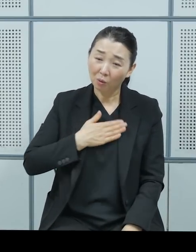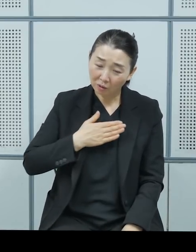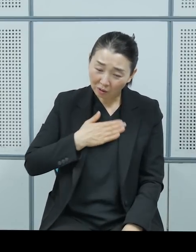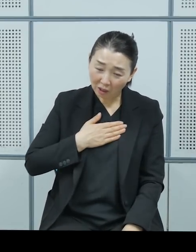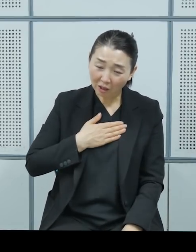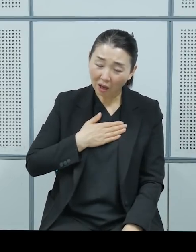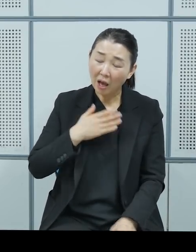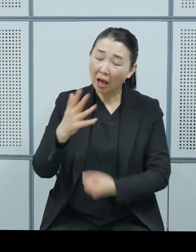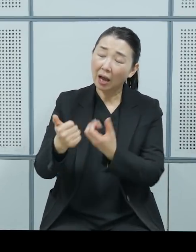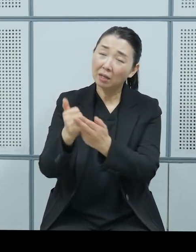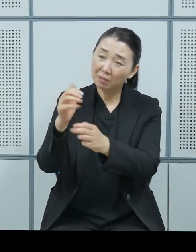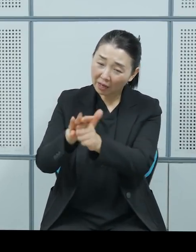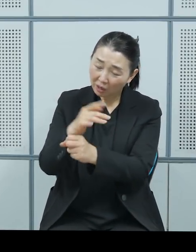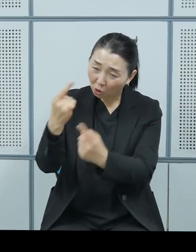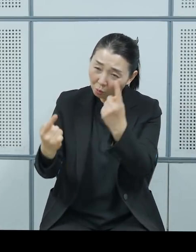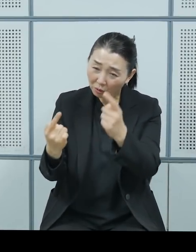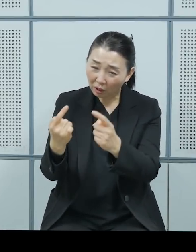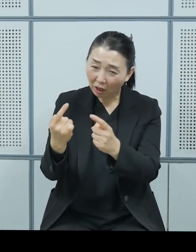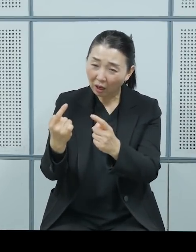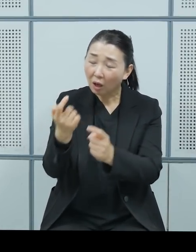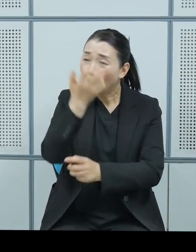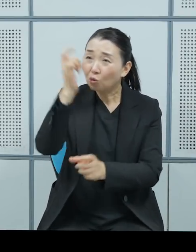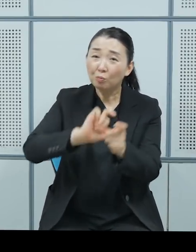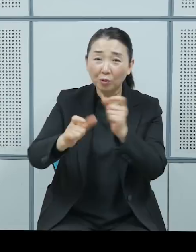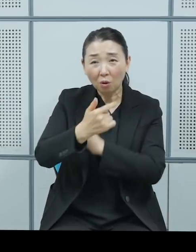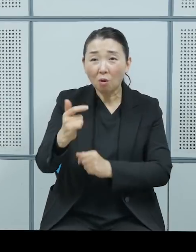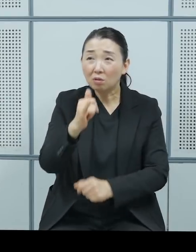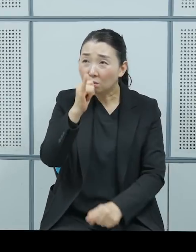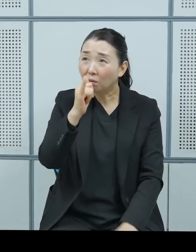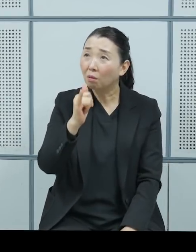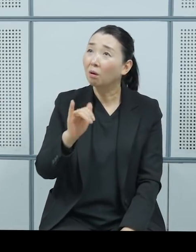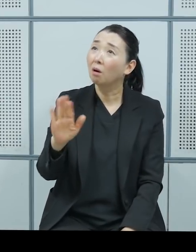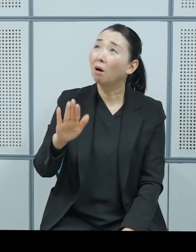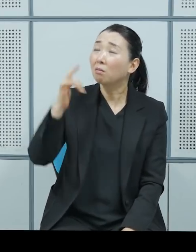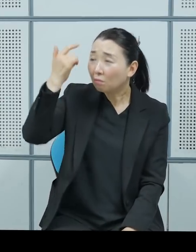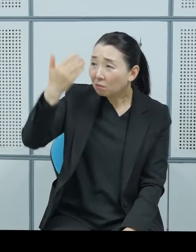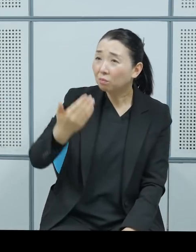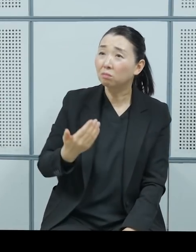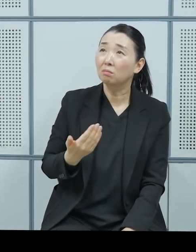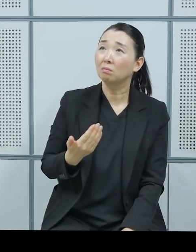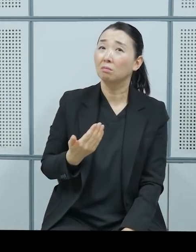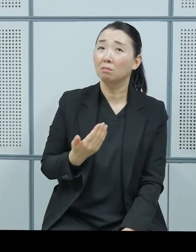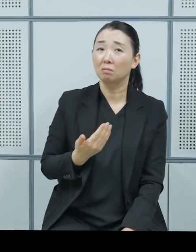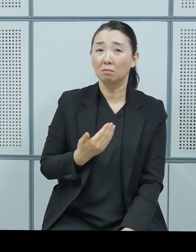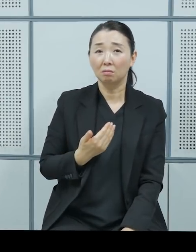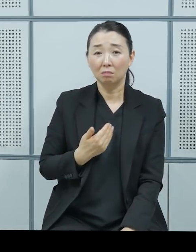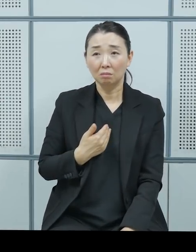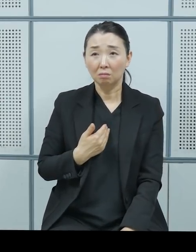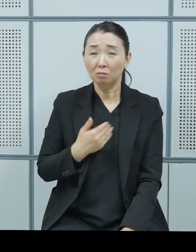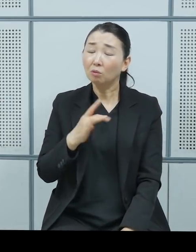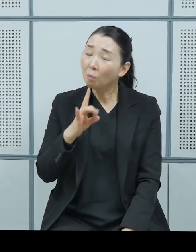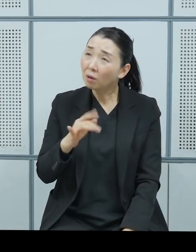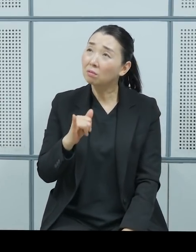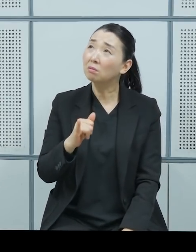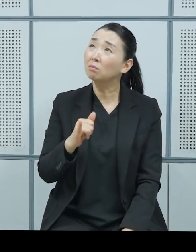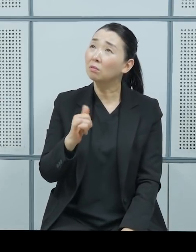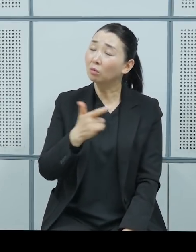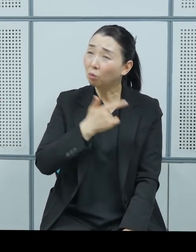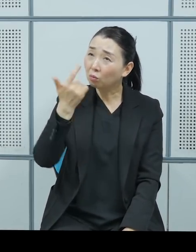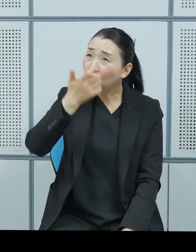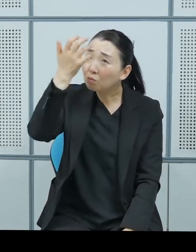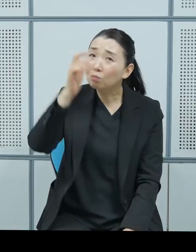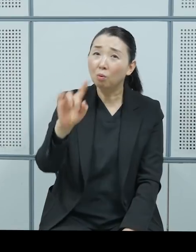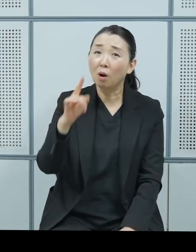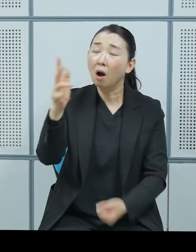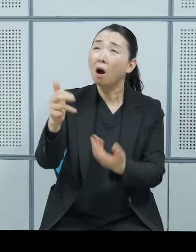큰 꿈이 있냐? 이러세요. 그래서 제가 아니 그렇게 물으면 그거밖에 없죠. 뭐 더 큰 꿈이 어디